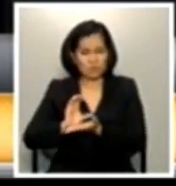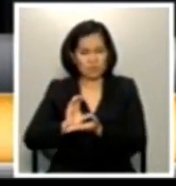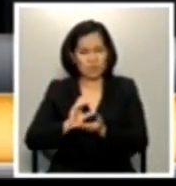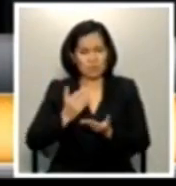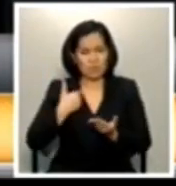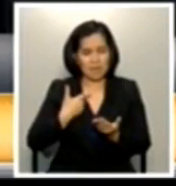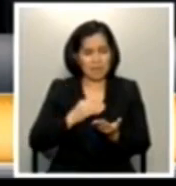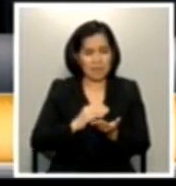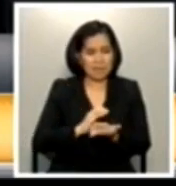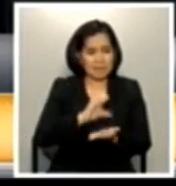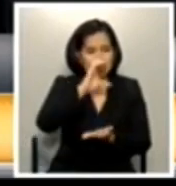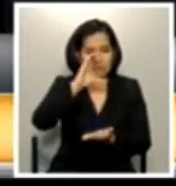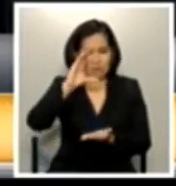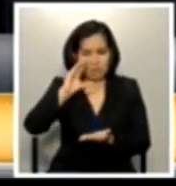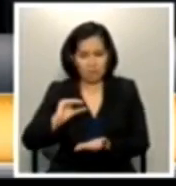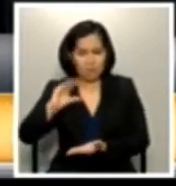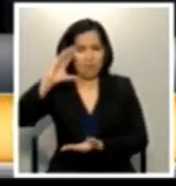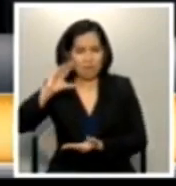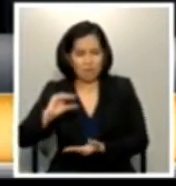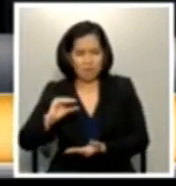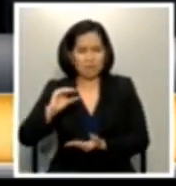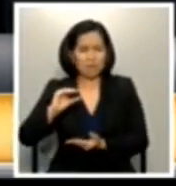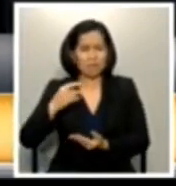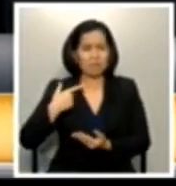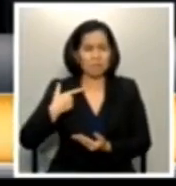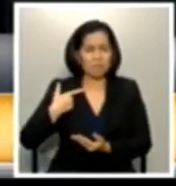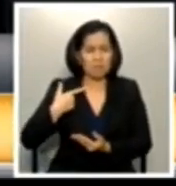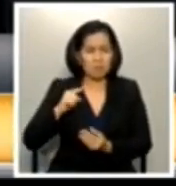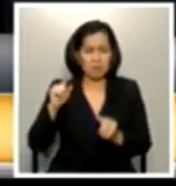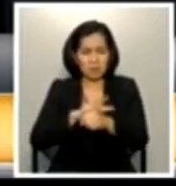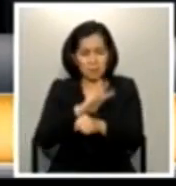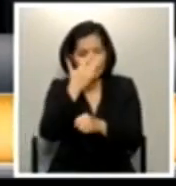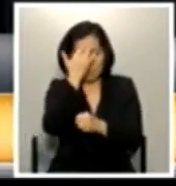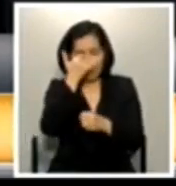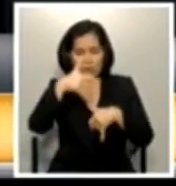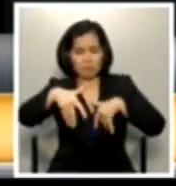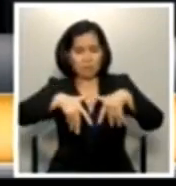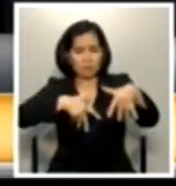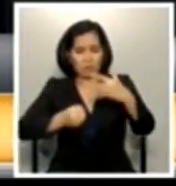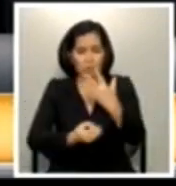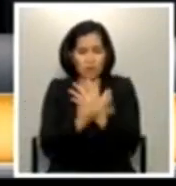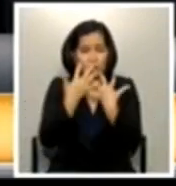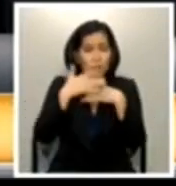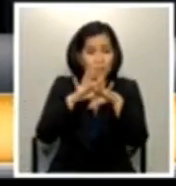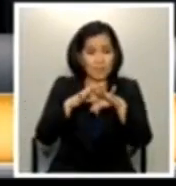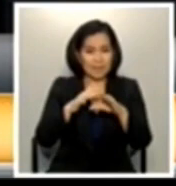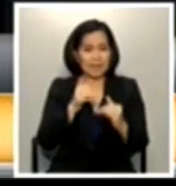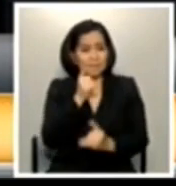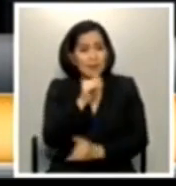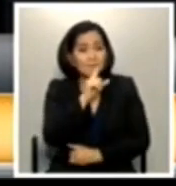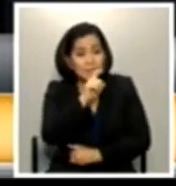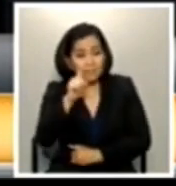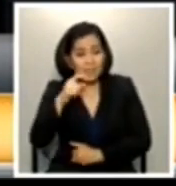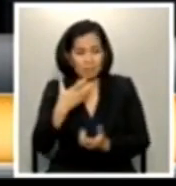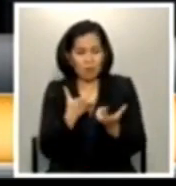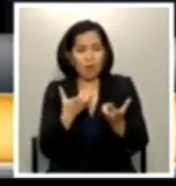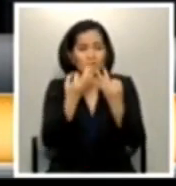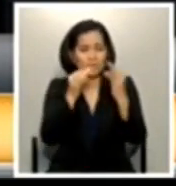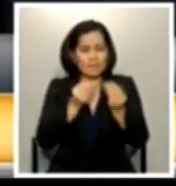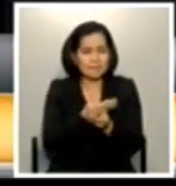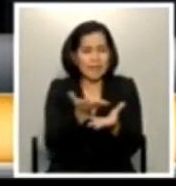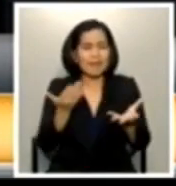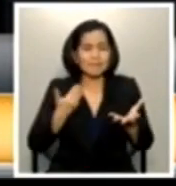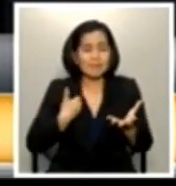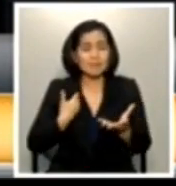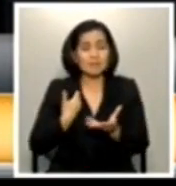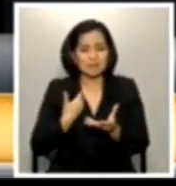ภาคนะครับเพราะว่าขาดการมีส่วนร่วมของประชาชนผมได้ไปลงพื้นที่นะครับพี่น้องได้รับของแจกนะครับก็บางหมู่บ้าน